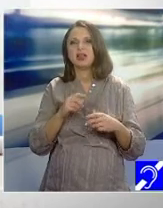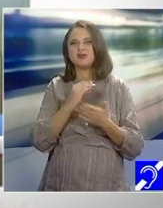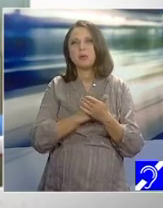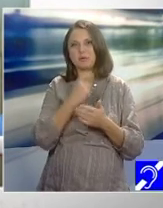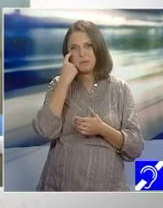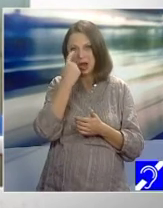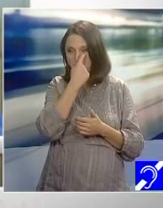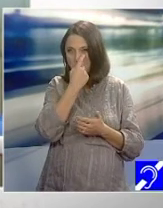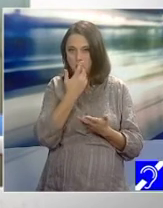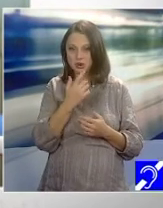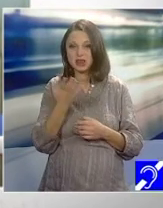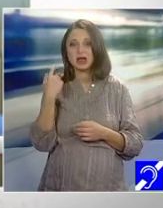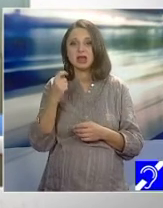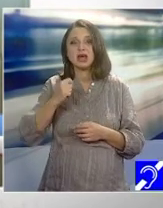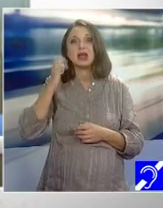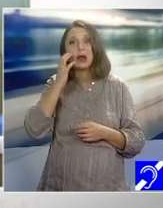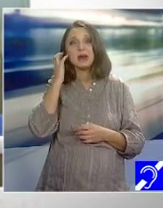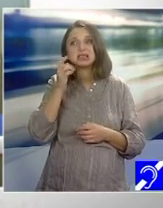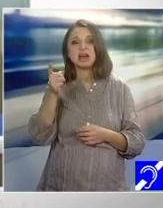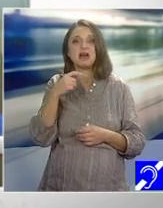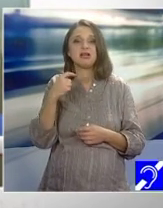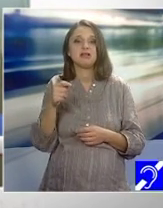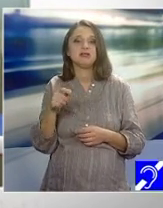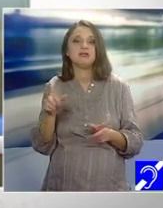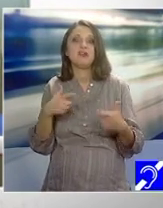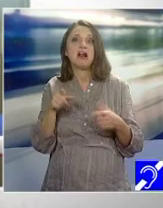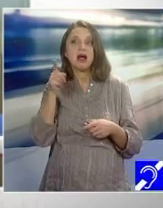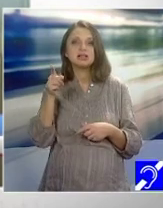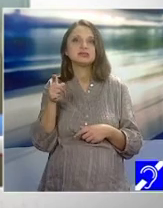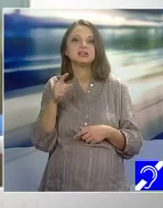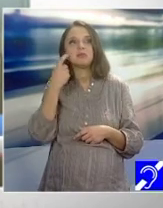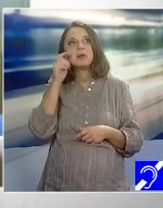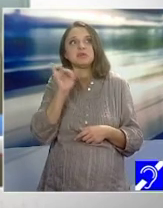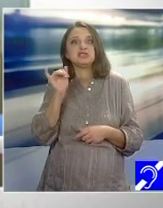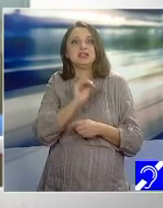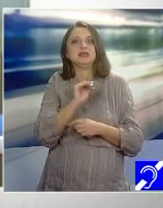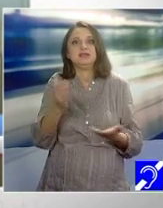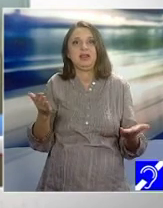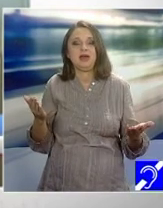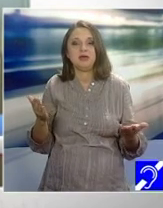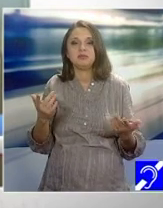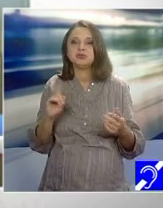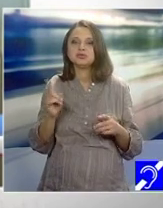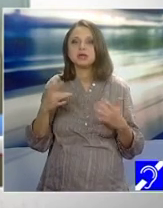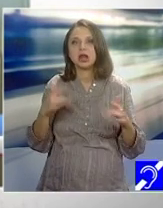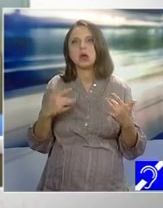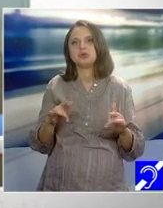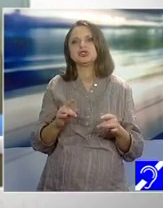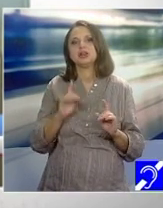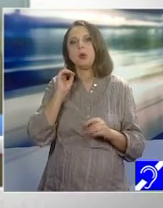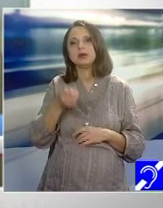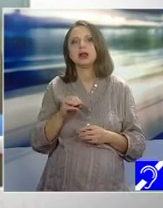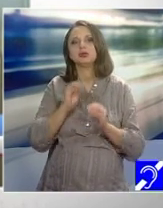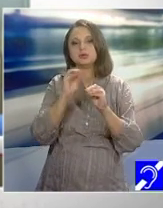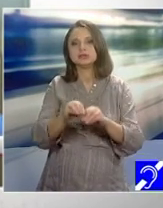ochișori. Eram la țară, în vacanță și nu aveam pe cine să întreb și nici nu era neapărat urgent să ajung